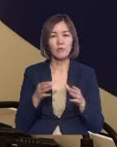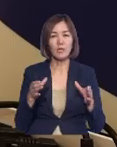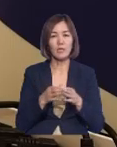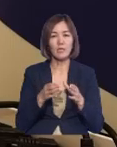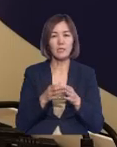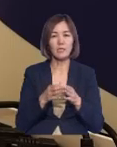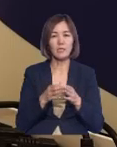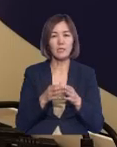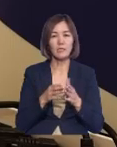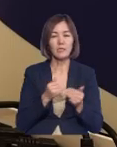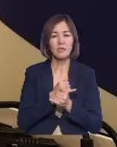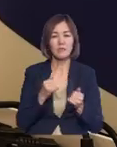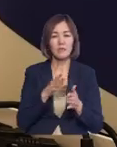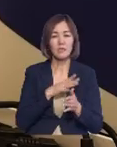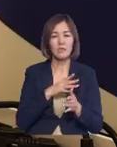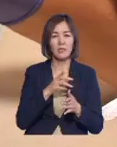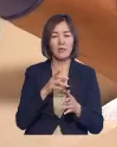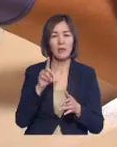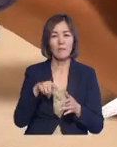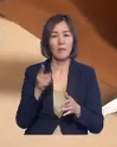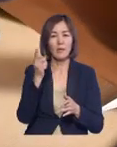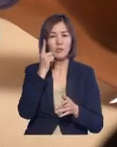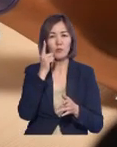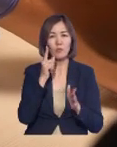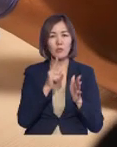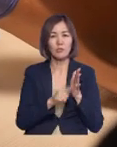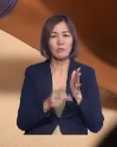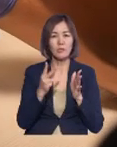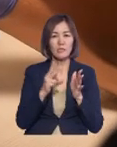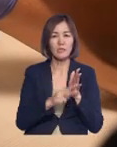агенттіктің аумақтық департаменті қызмет етеді. Байланыс нөмірі